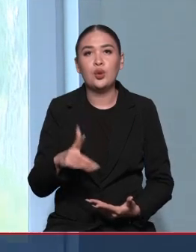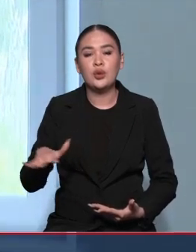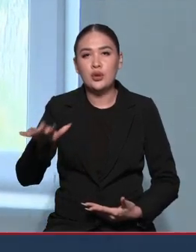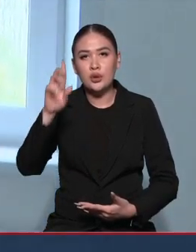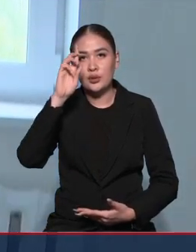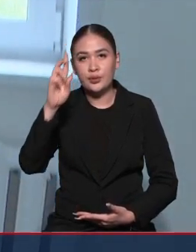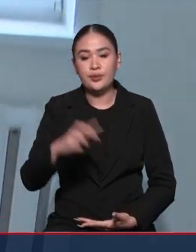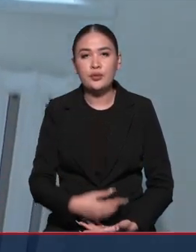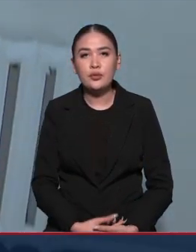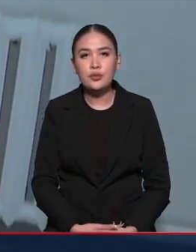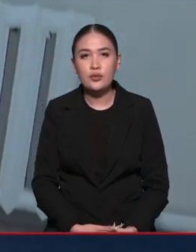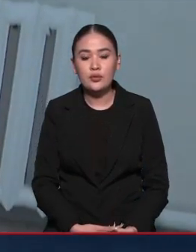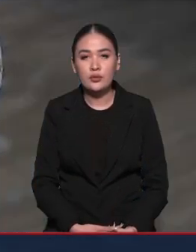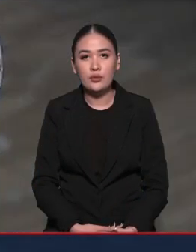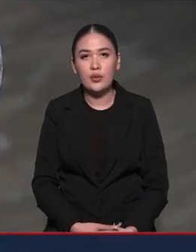страны.